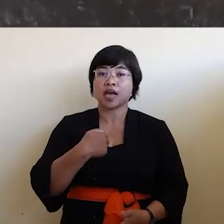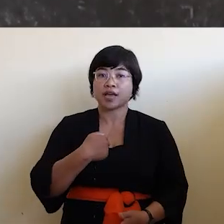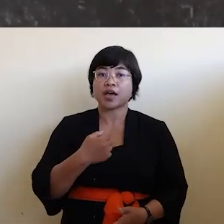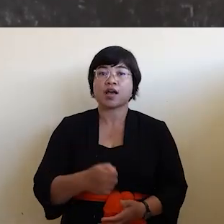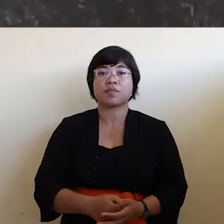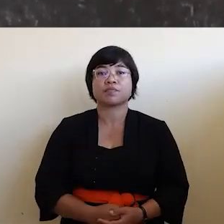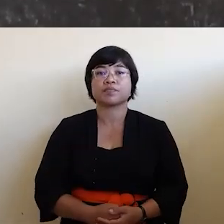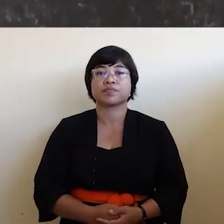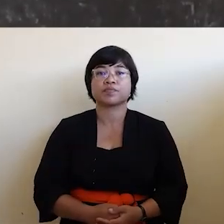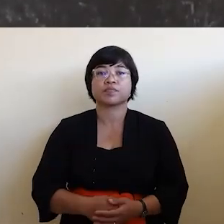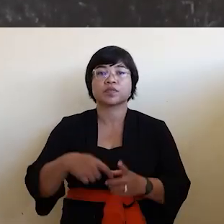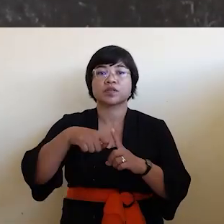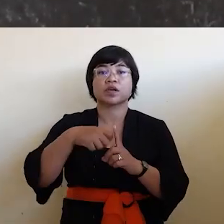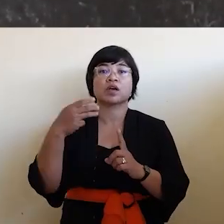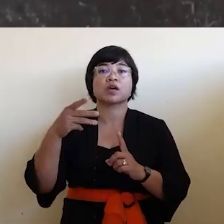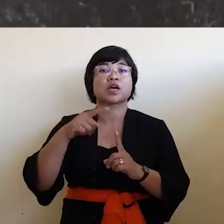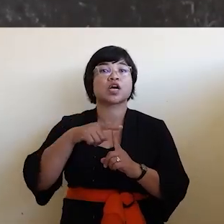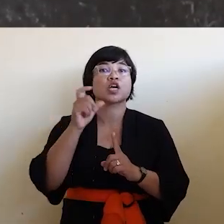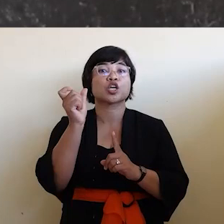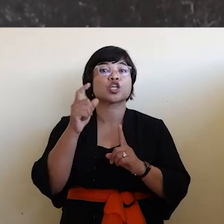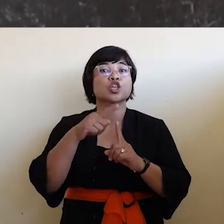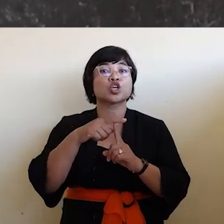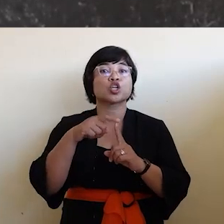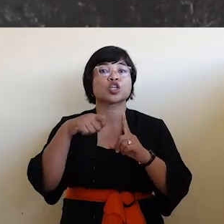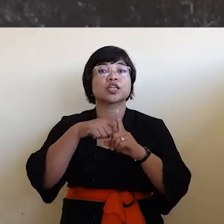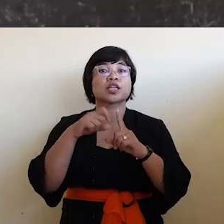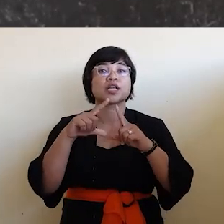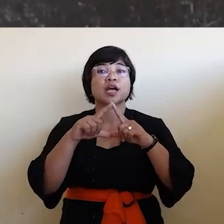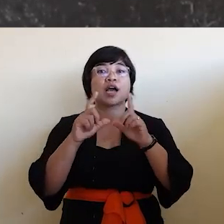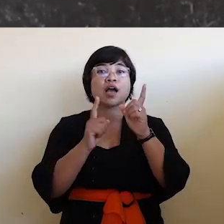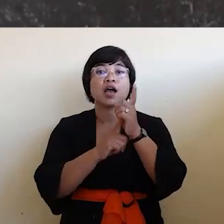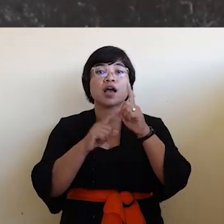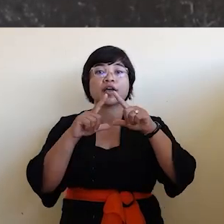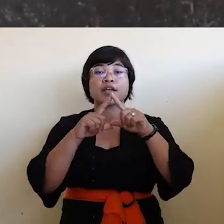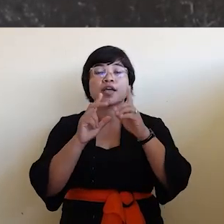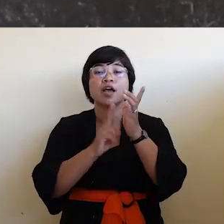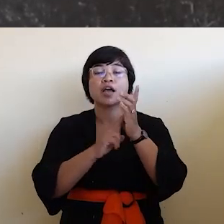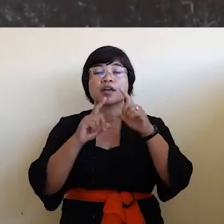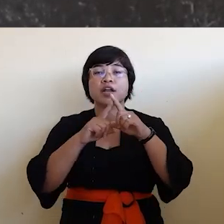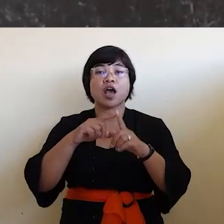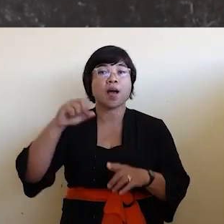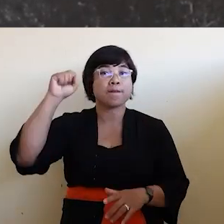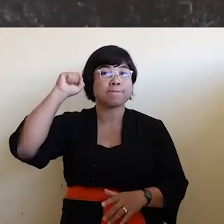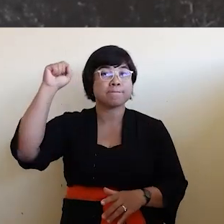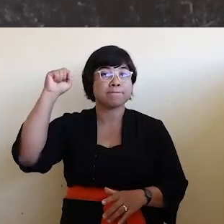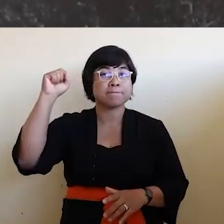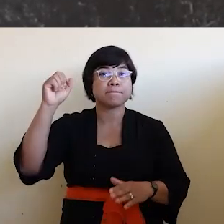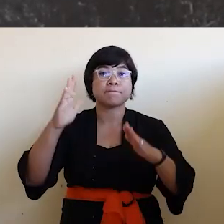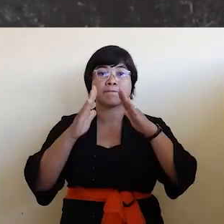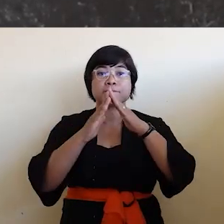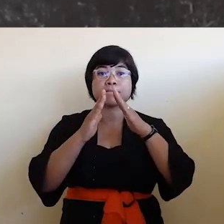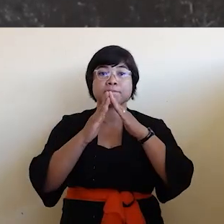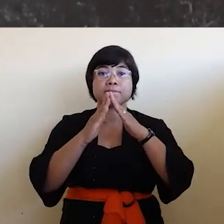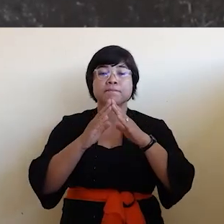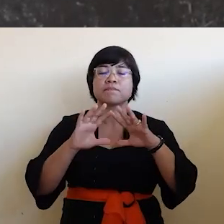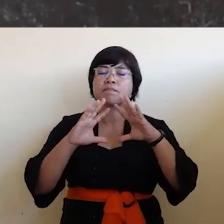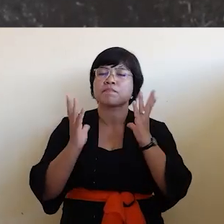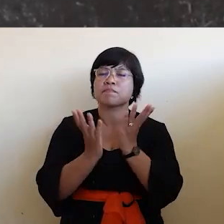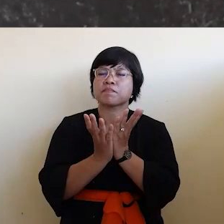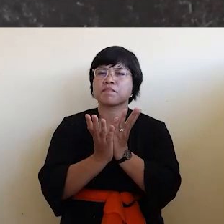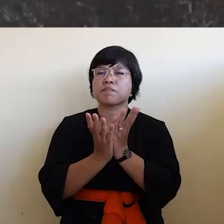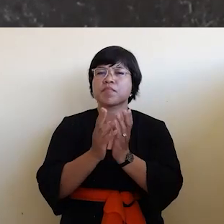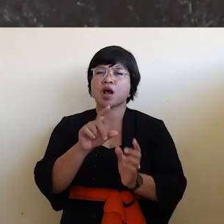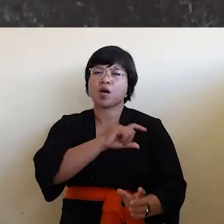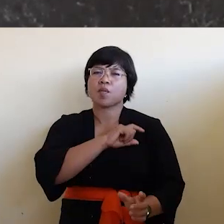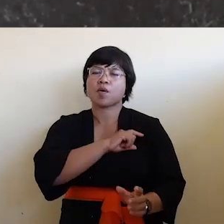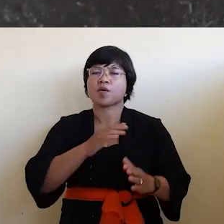Saya Ketut Kayana, Bendesa Madya Majelis Desa Adat